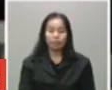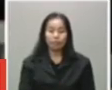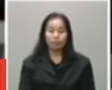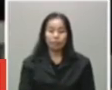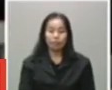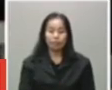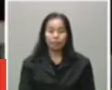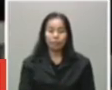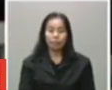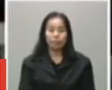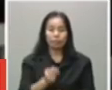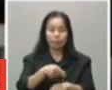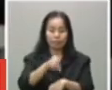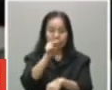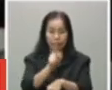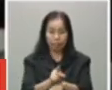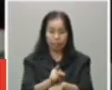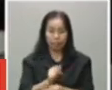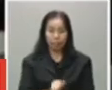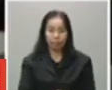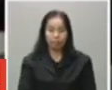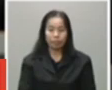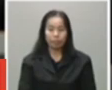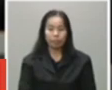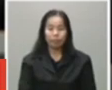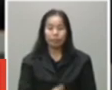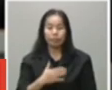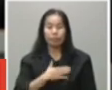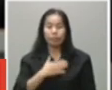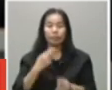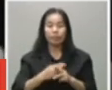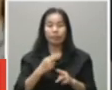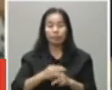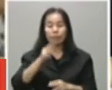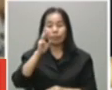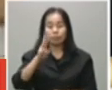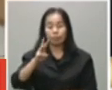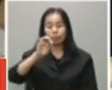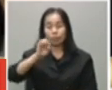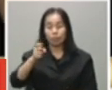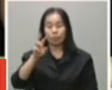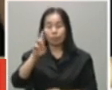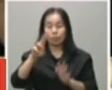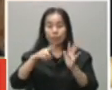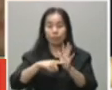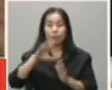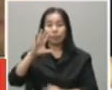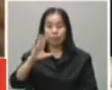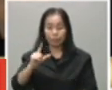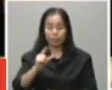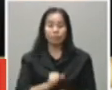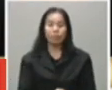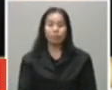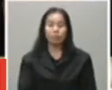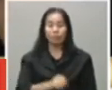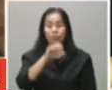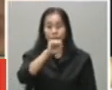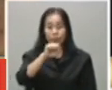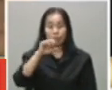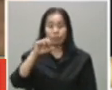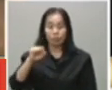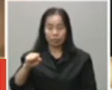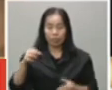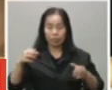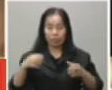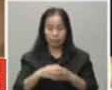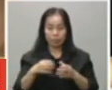กราบเรียนท่านประธานที่เคารพผมวิรัตวรสลินสมาชิกสภาผู้แทนราษฎรพรรคเ